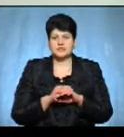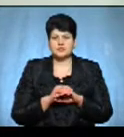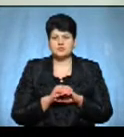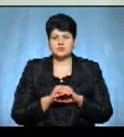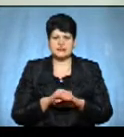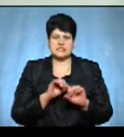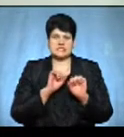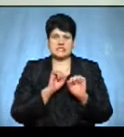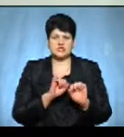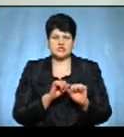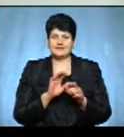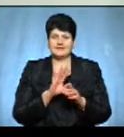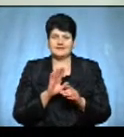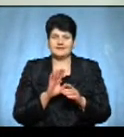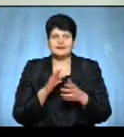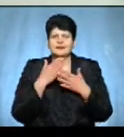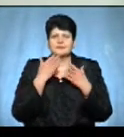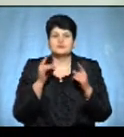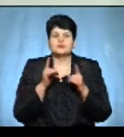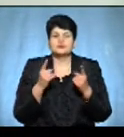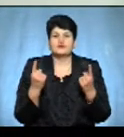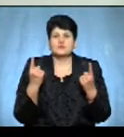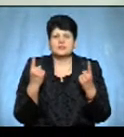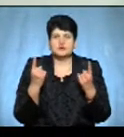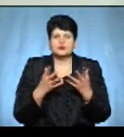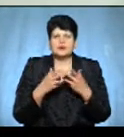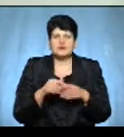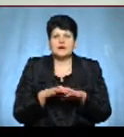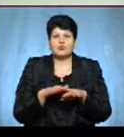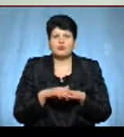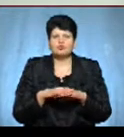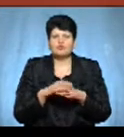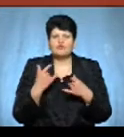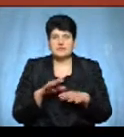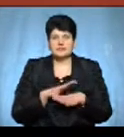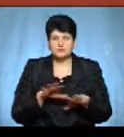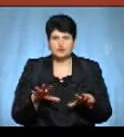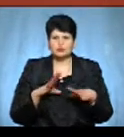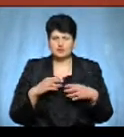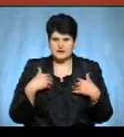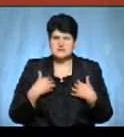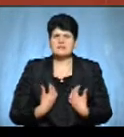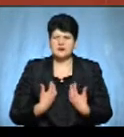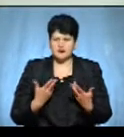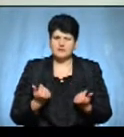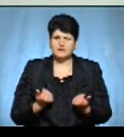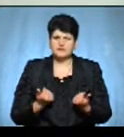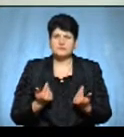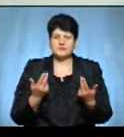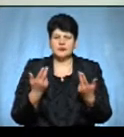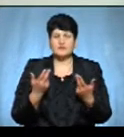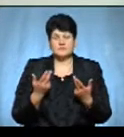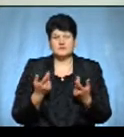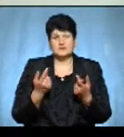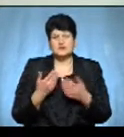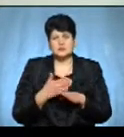фактично захищати не сильно є що, бо величезної кількості народу вже не було. Була вже якась невіра така в той момент. Певної кількості, коли я йшов